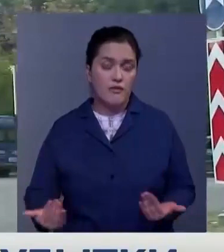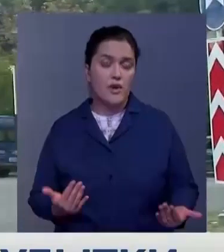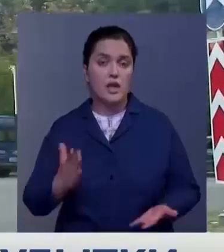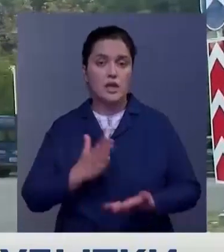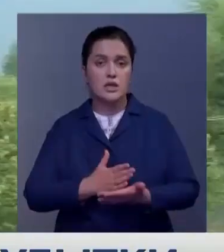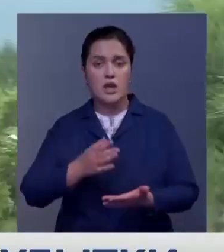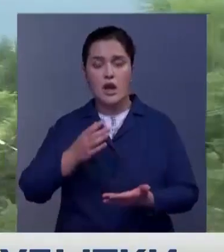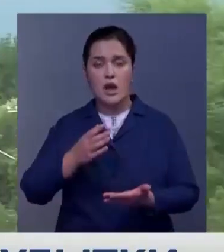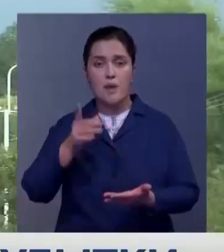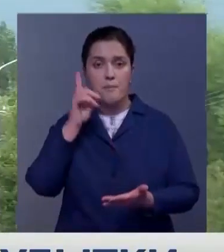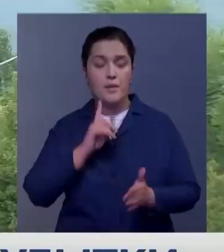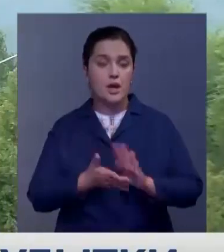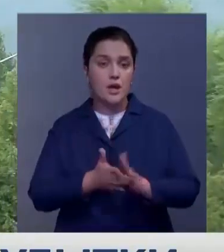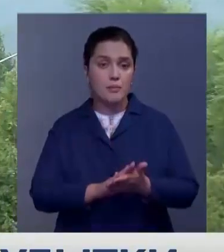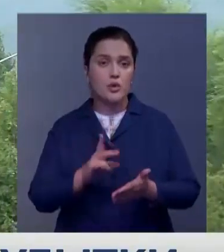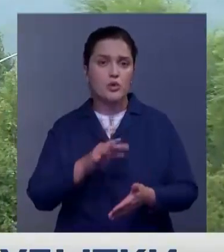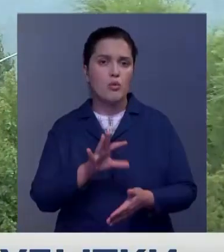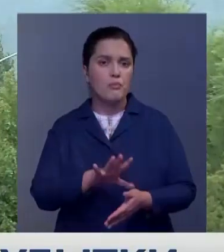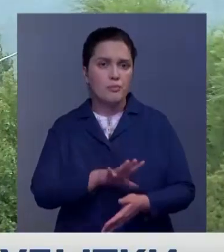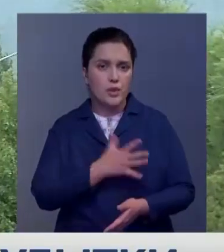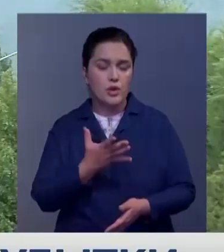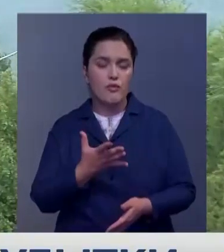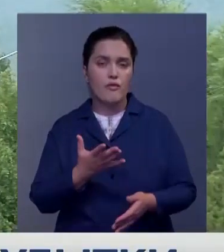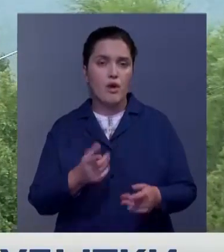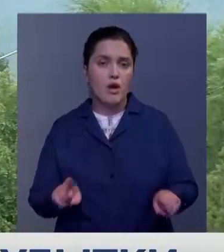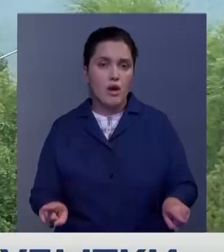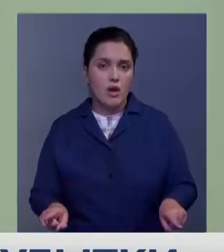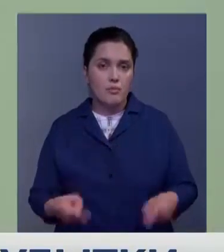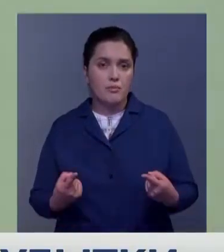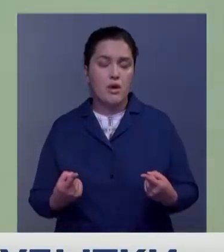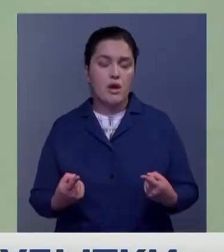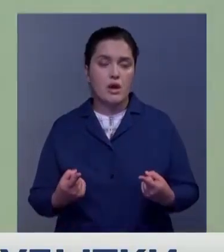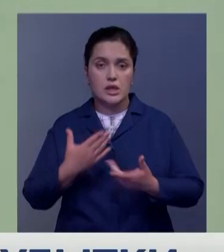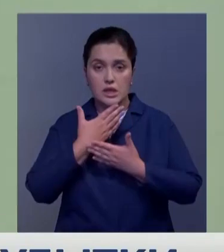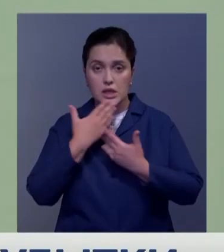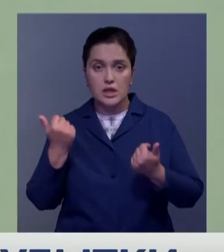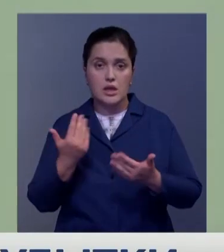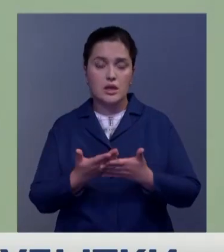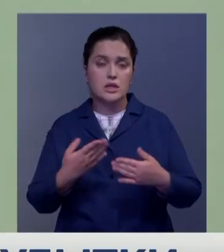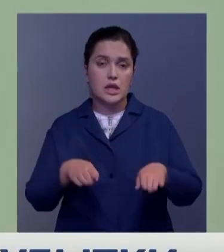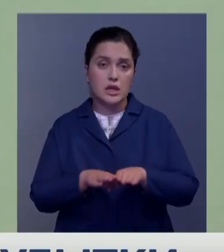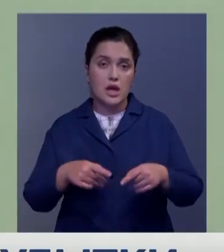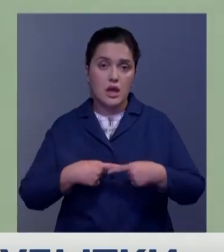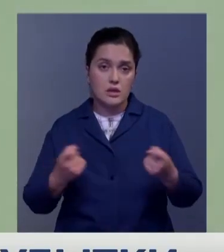относительное благополучие, но все-таки былого процветания в сфере гостеприимства сегодня нет. Есть закрытые отели, есть пустующие.